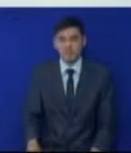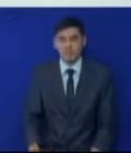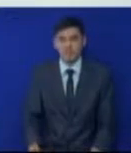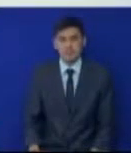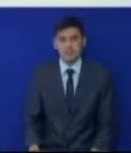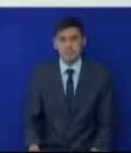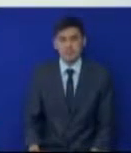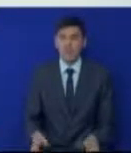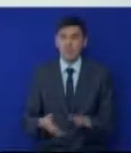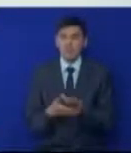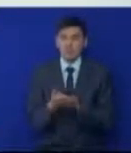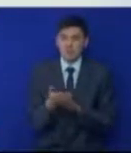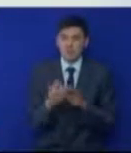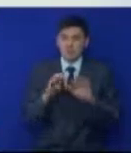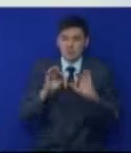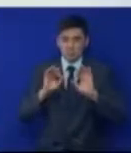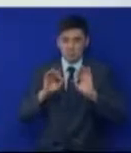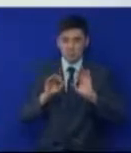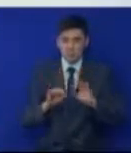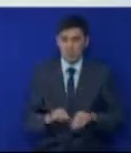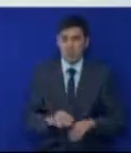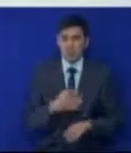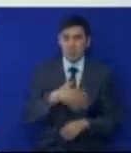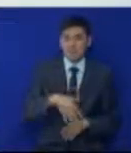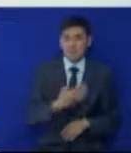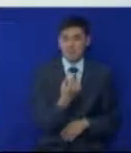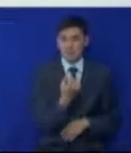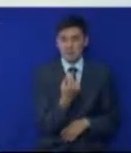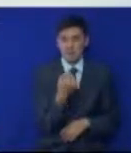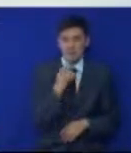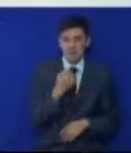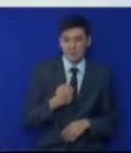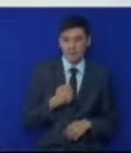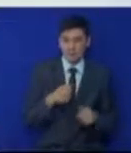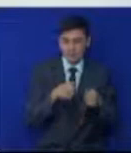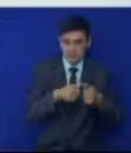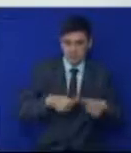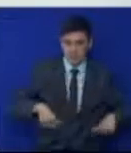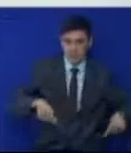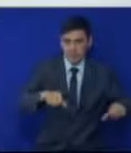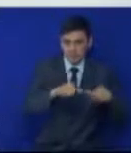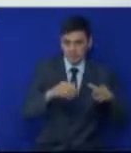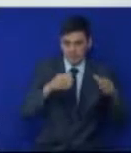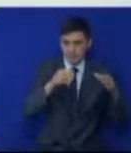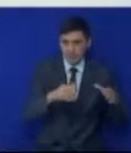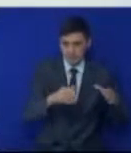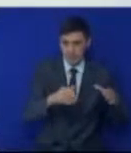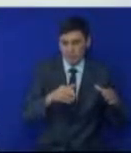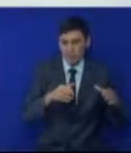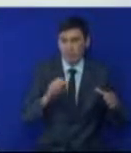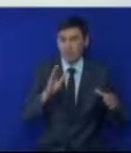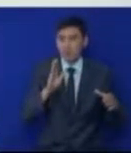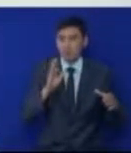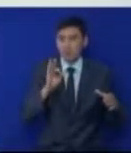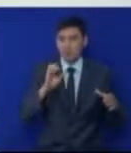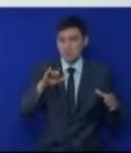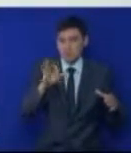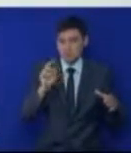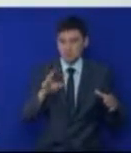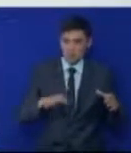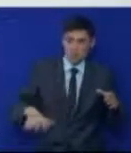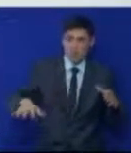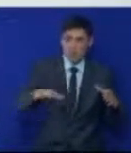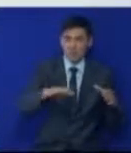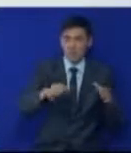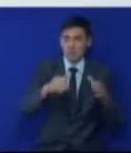Хабарымыз жалғастырамыз. 55-те 11 әскери бөлімі Шығыс өңірлік қолбасшылығының әскери бөлімдері арасында үздік деп танылды. Бөлімнің